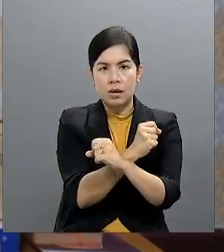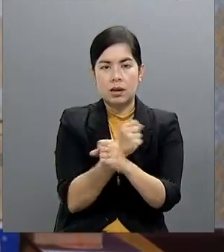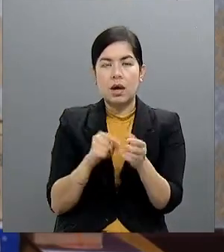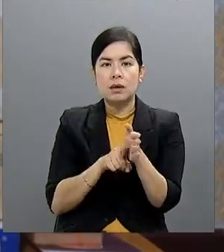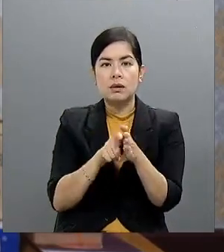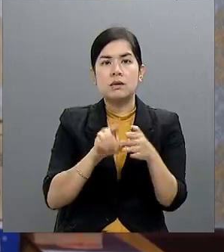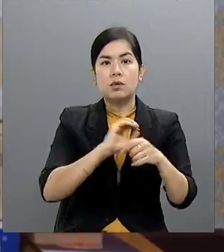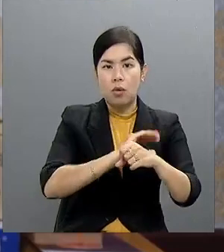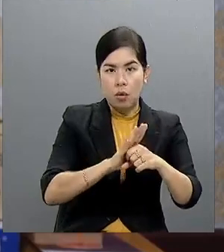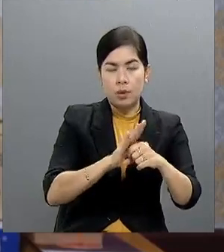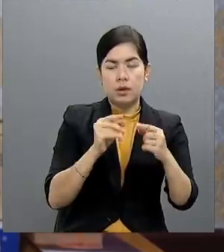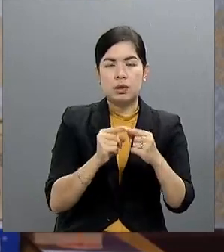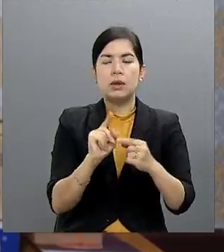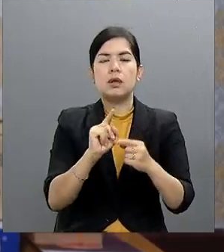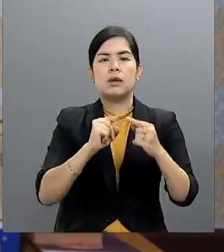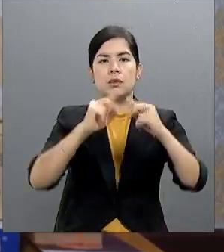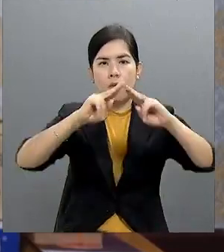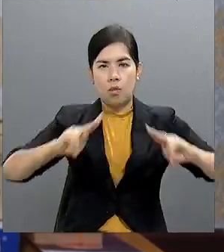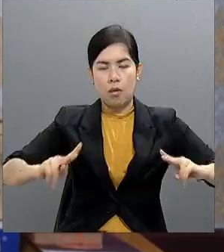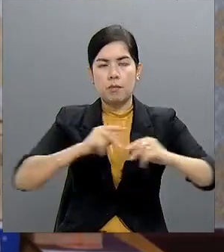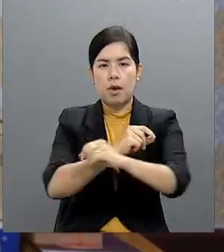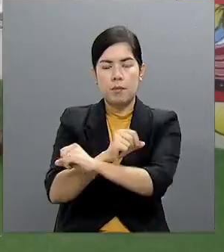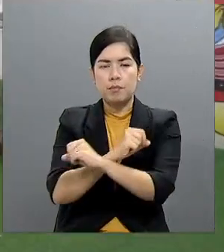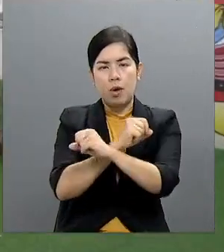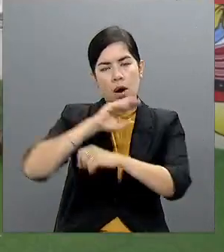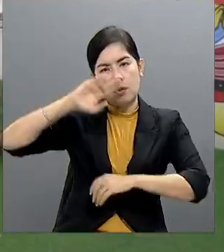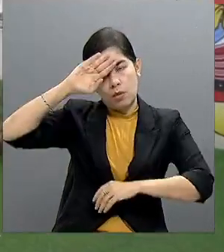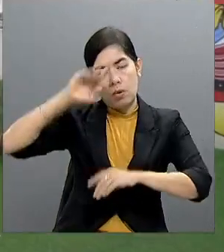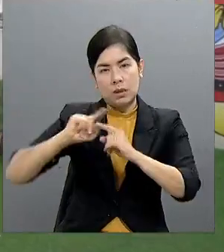านราชการได้กำหนดเป็นมาตรการขึ้นมาอย่างเข้มงวด